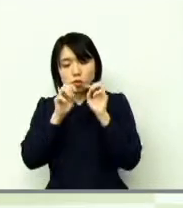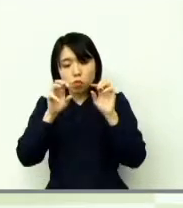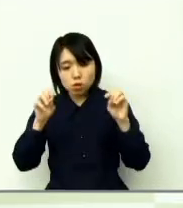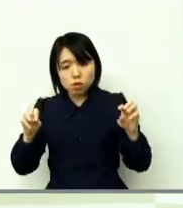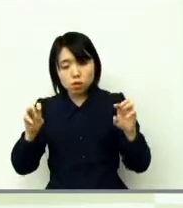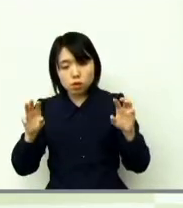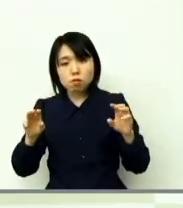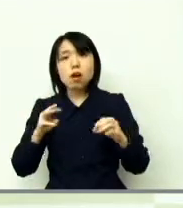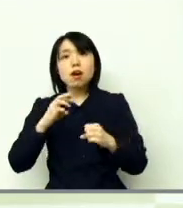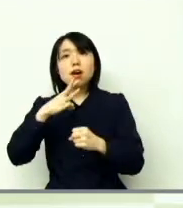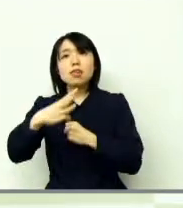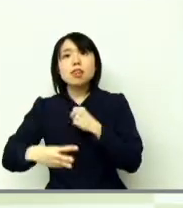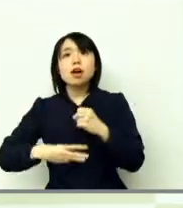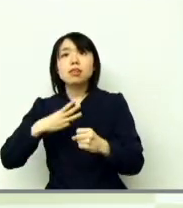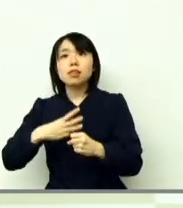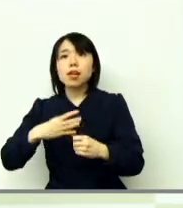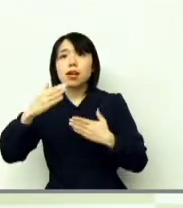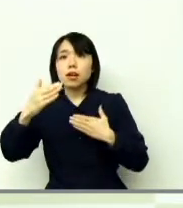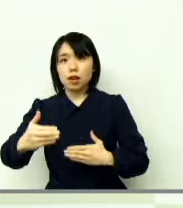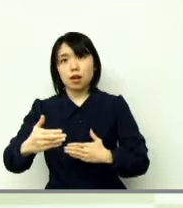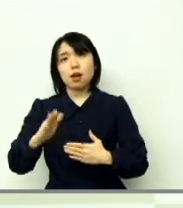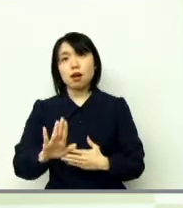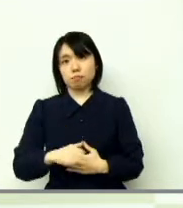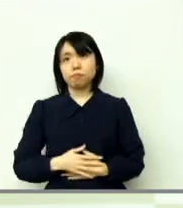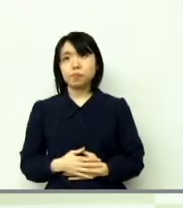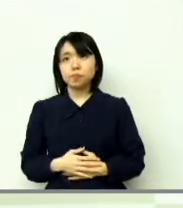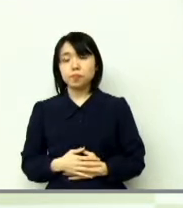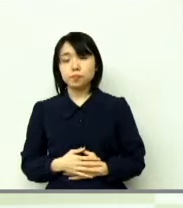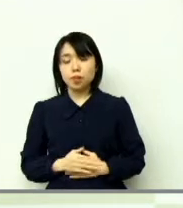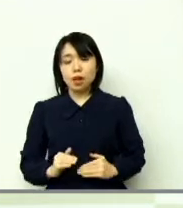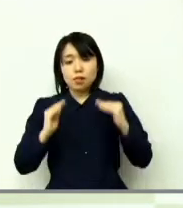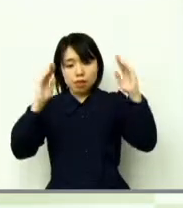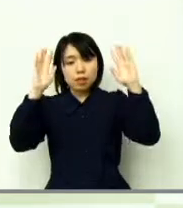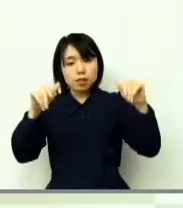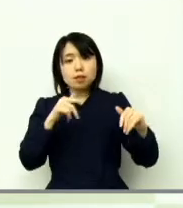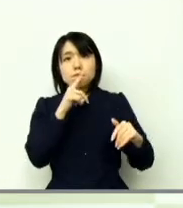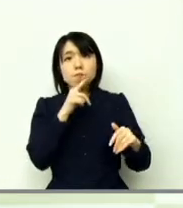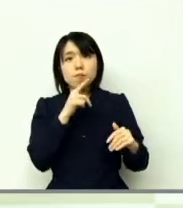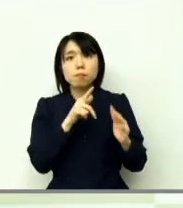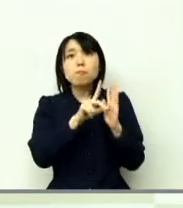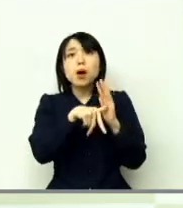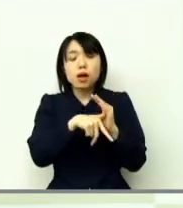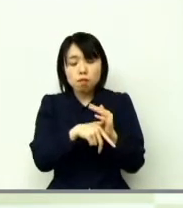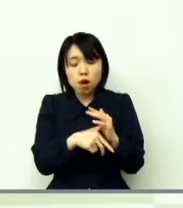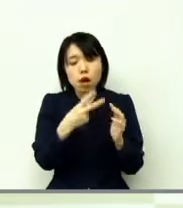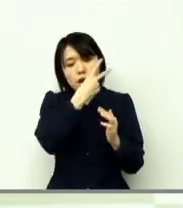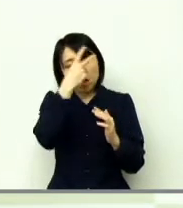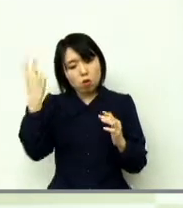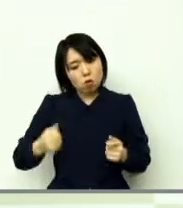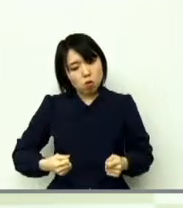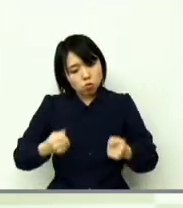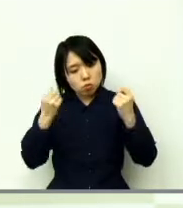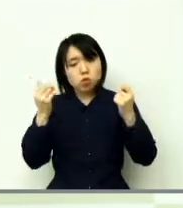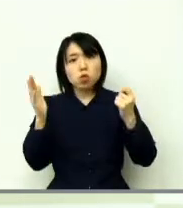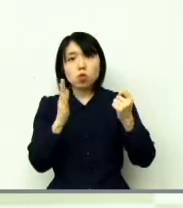があるというふうになっております。今成人式は女性の場合は高校卒業式の時にもうすでに